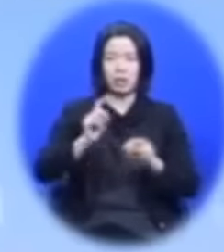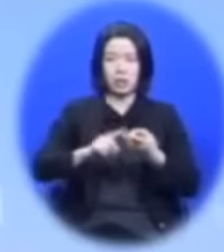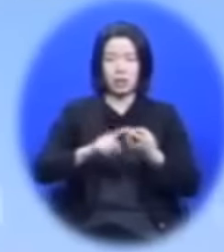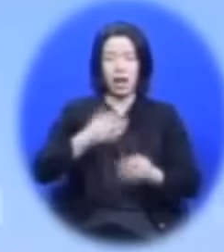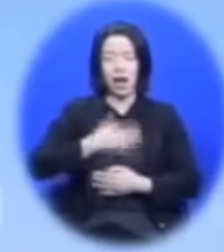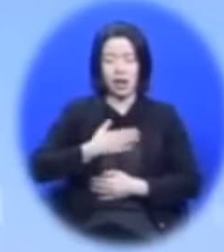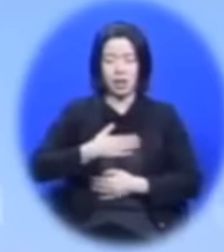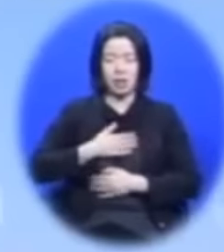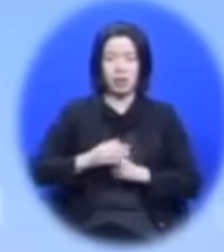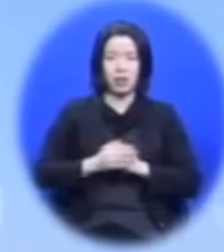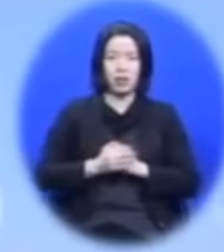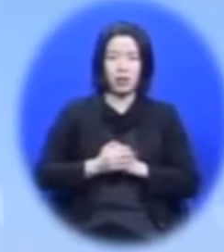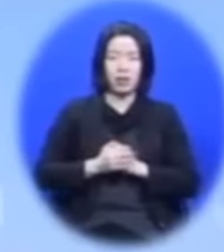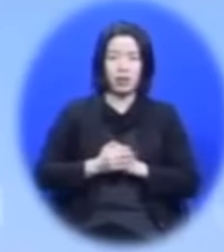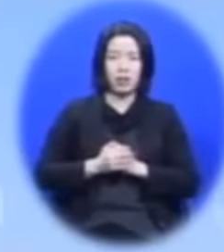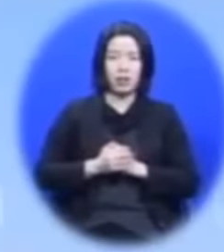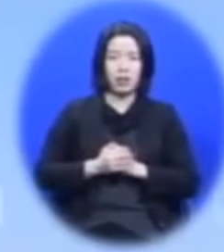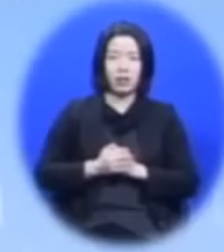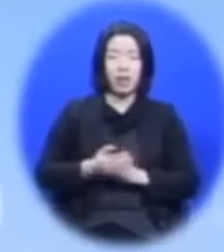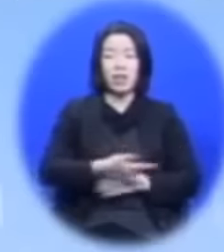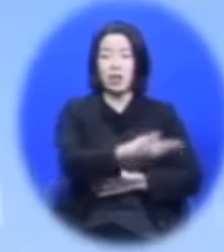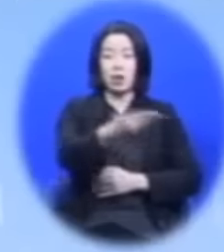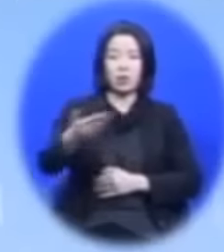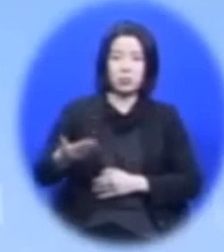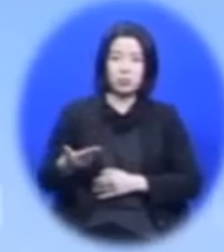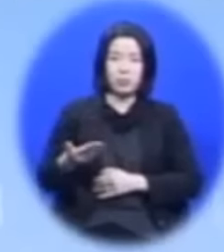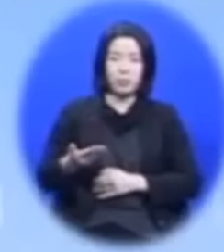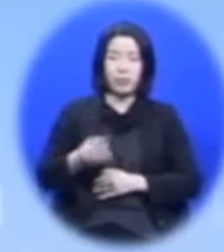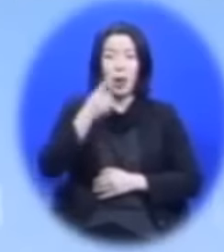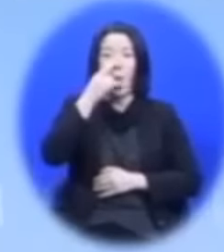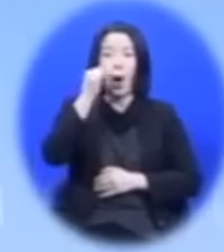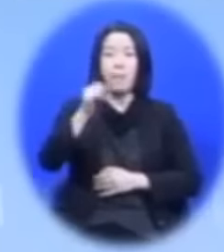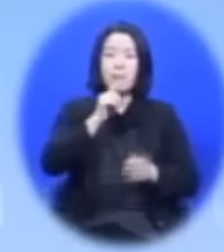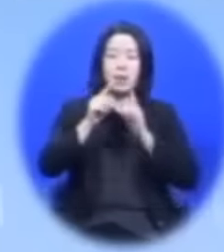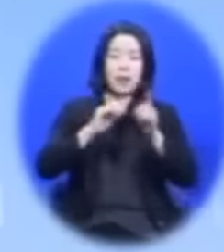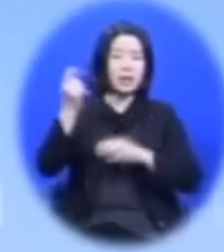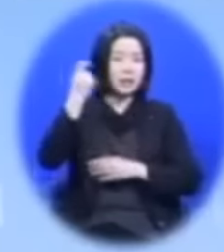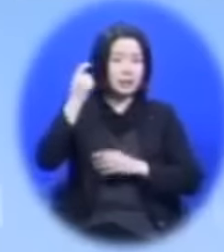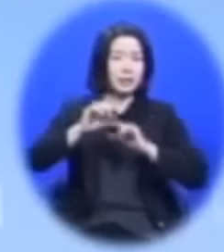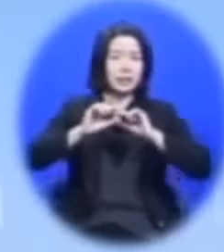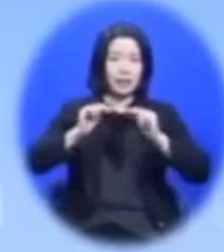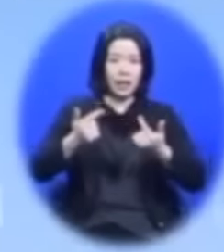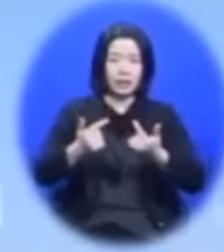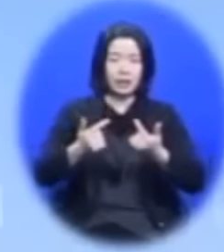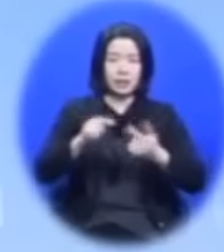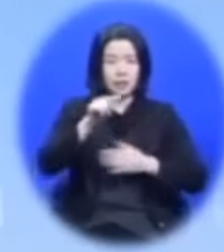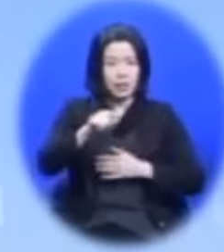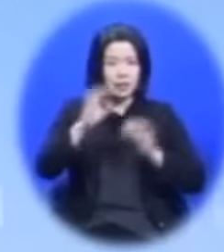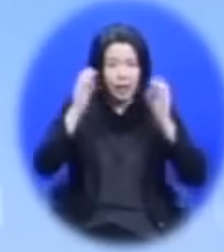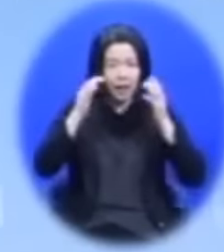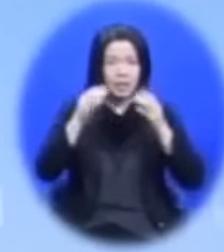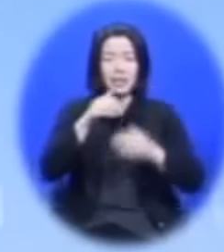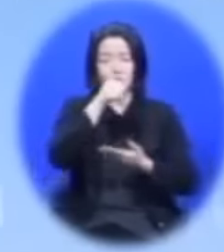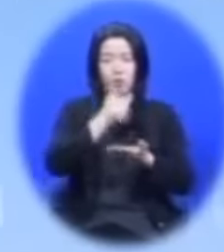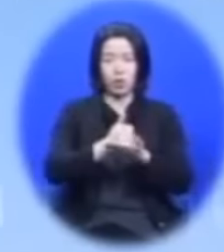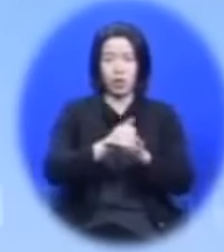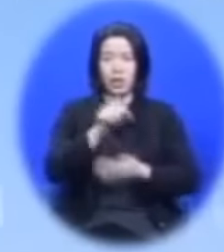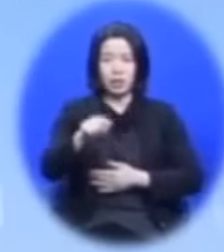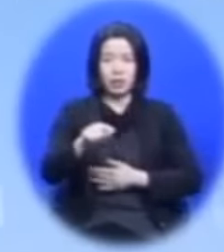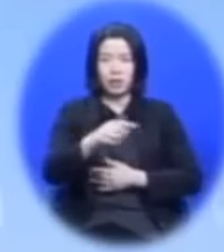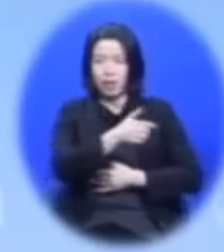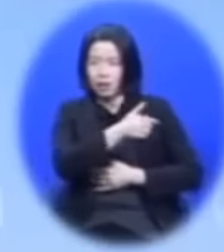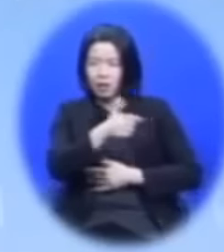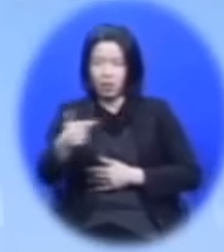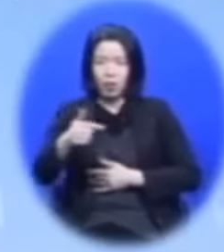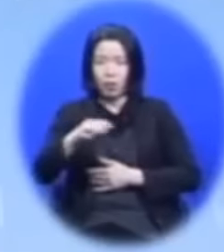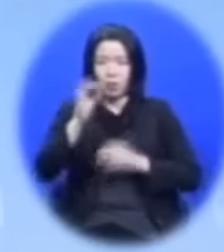아셨다 그래요. 여러분, 엄마 말 안 들은 이 아이의 죄, 그게 뭐 그렇게 대단해